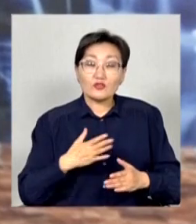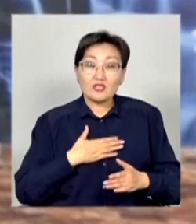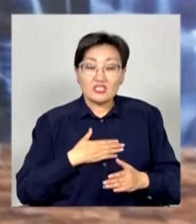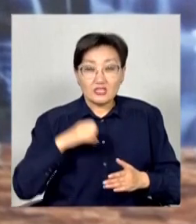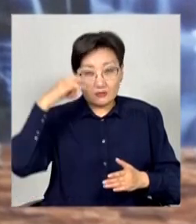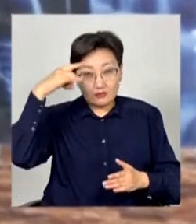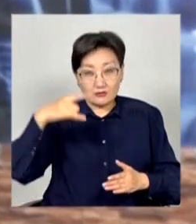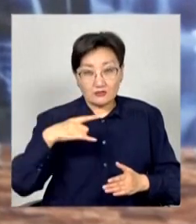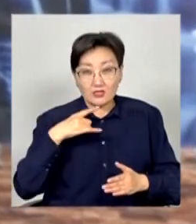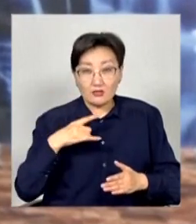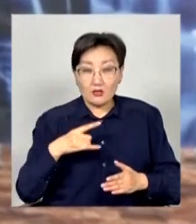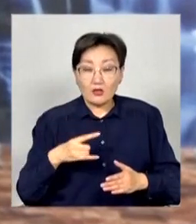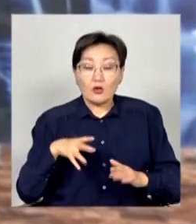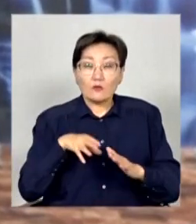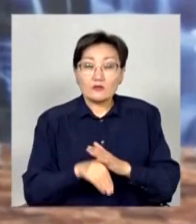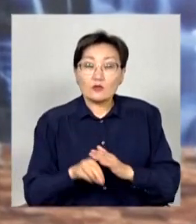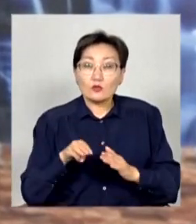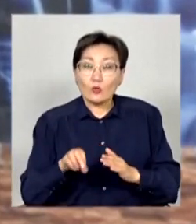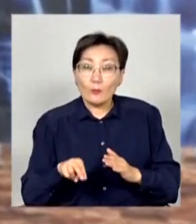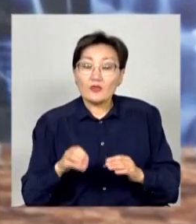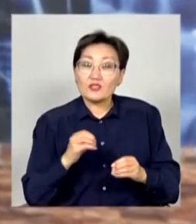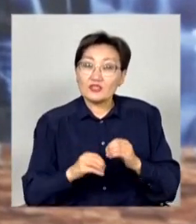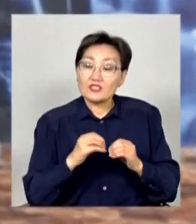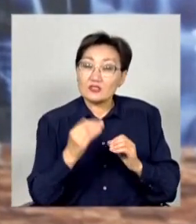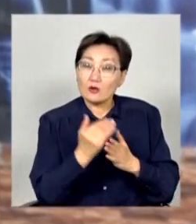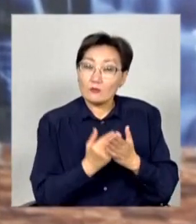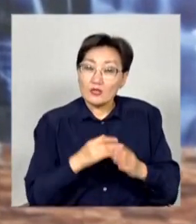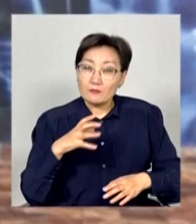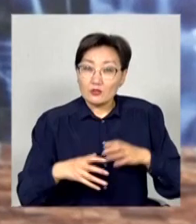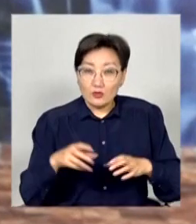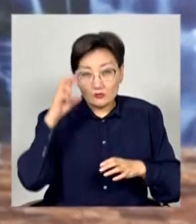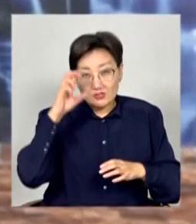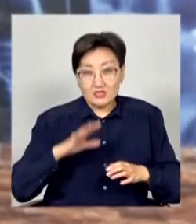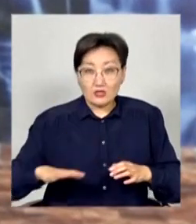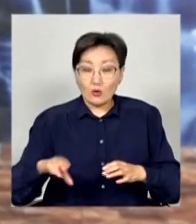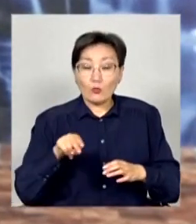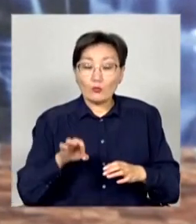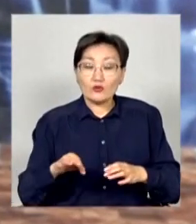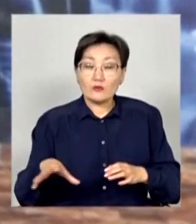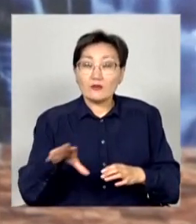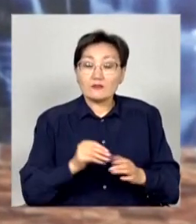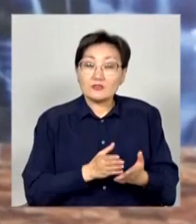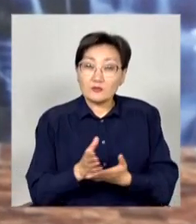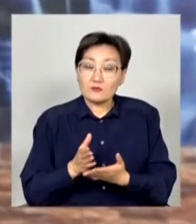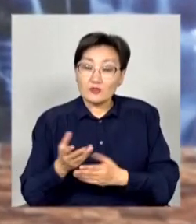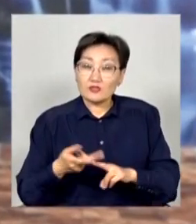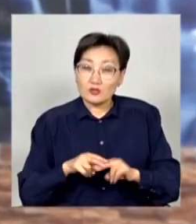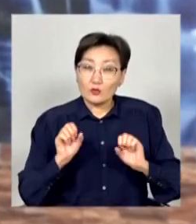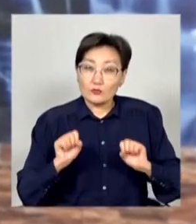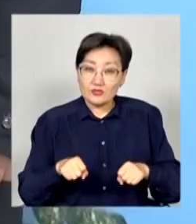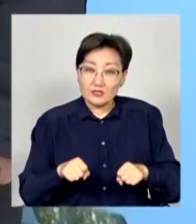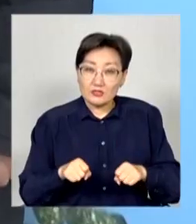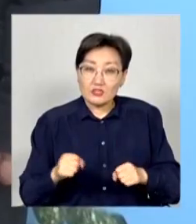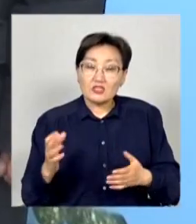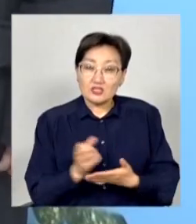страна войдет в топ-10 международных стран по всем сферам, которые можно вообще